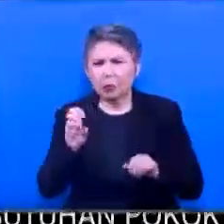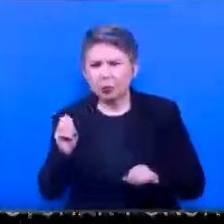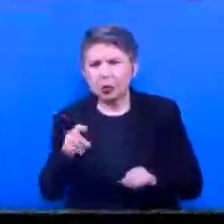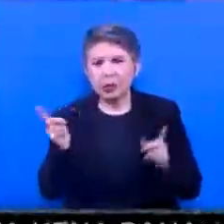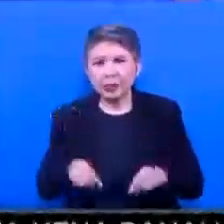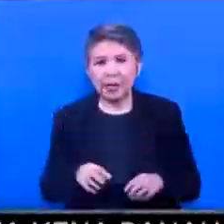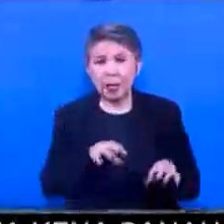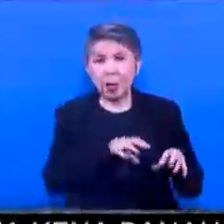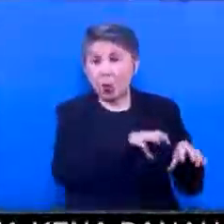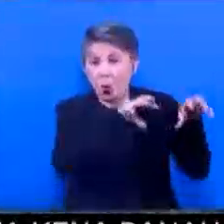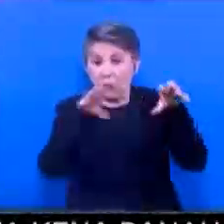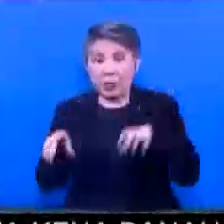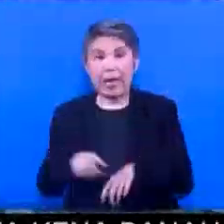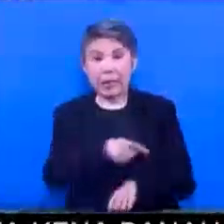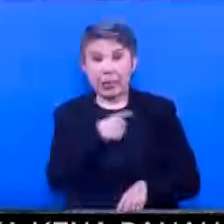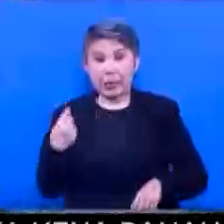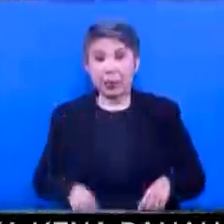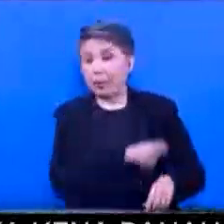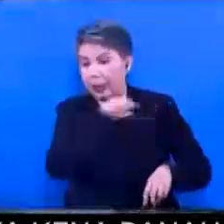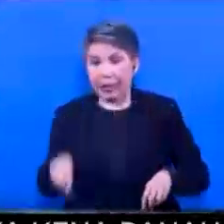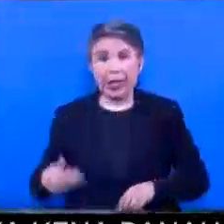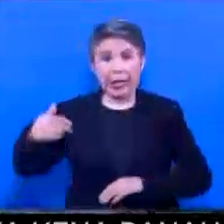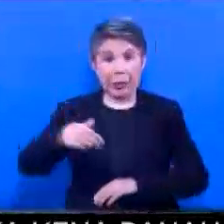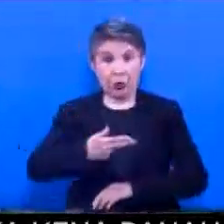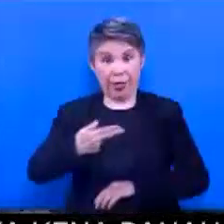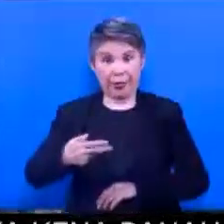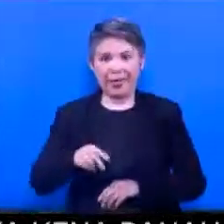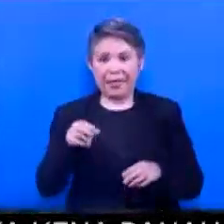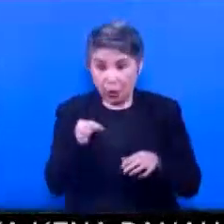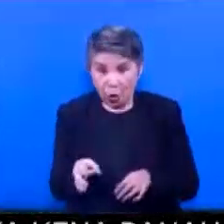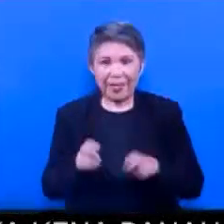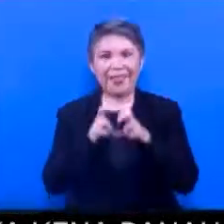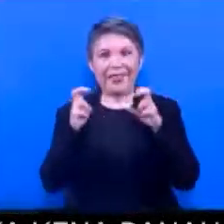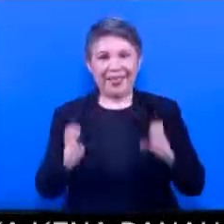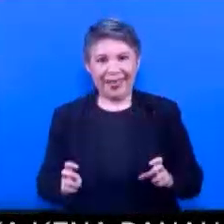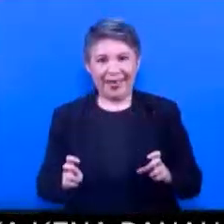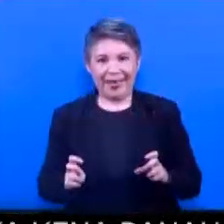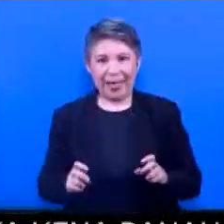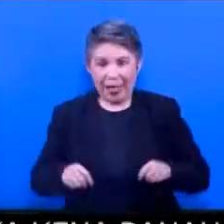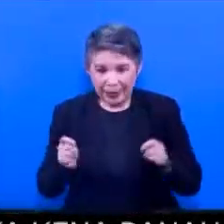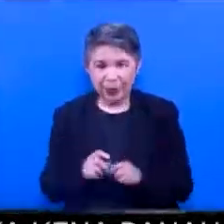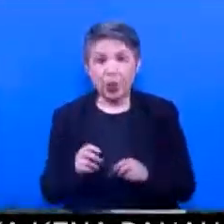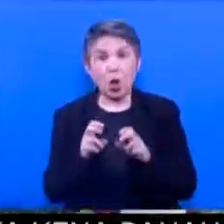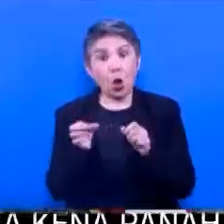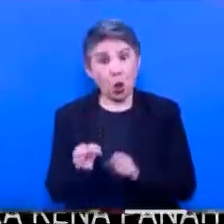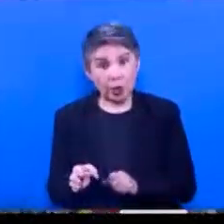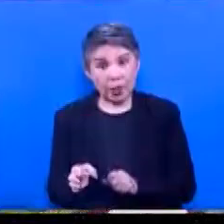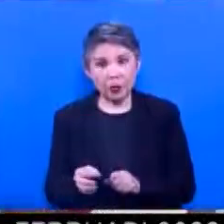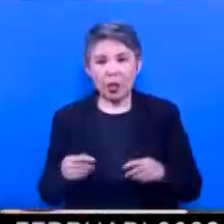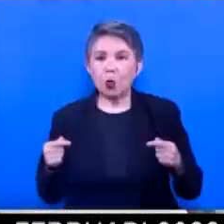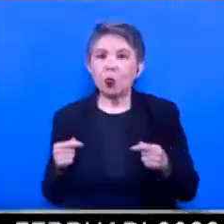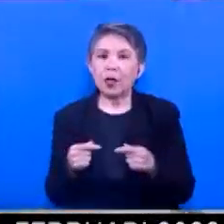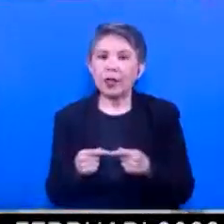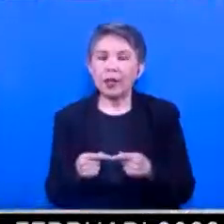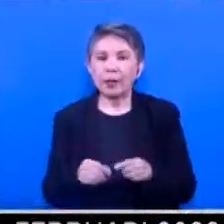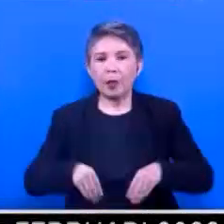terjadi migrasi besar-besaran dari Tiongkok ke Nusantara, salah satunya ke Kediri. Imam Mubarok menambahkan, kota Kediri sudah menjalin hubungan baik